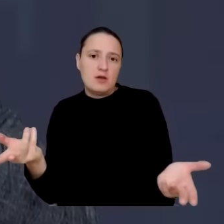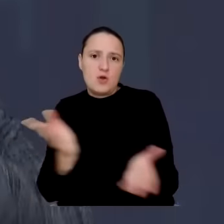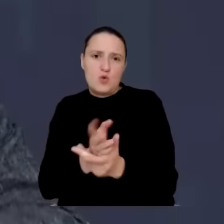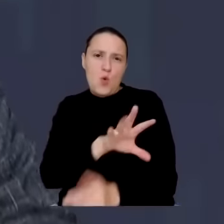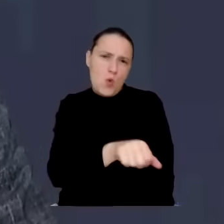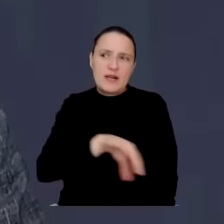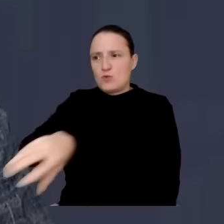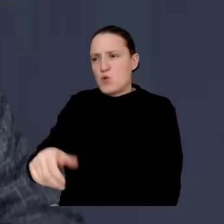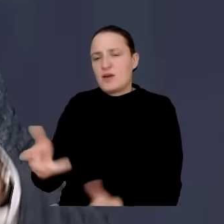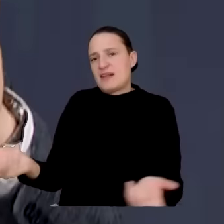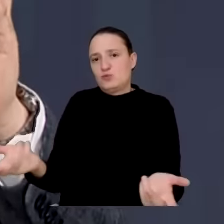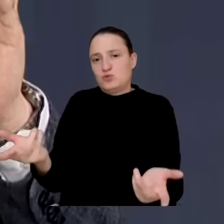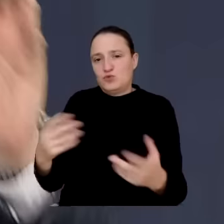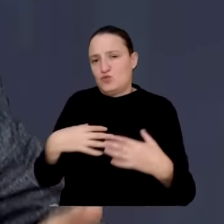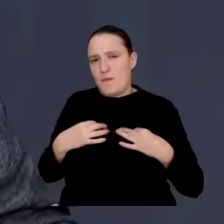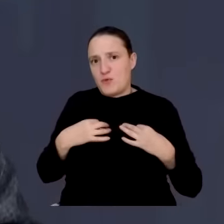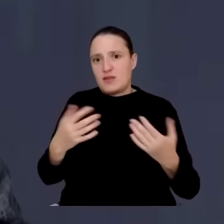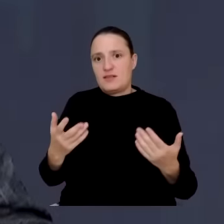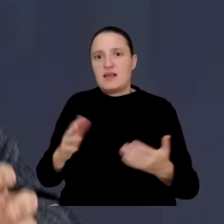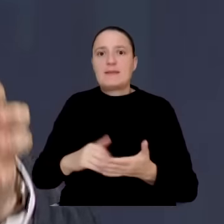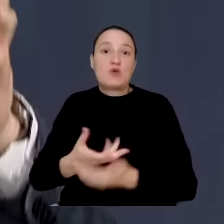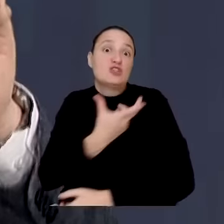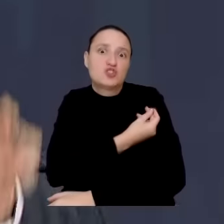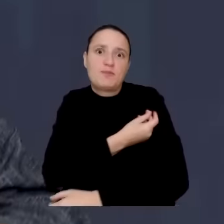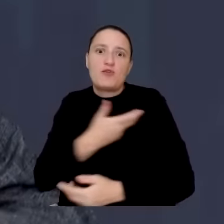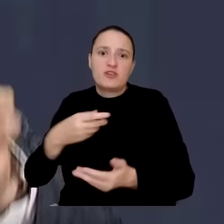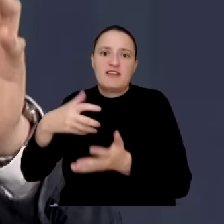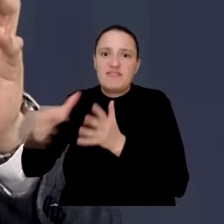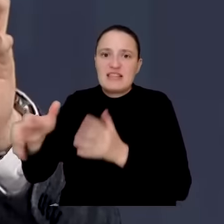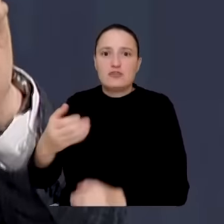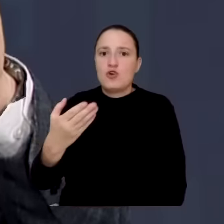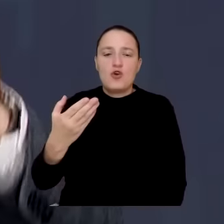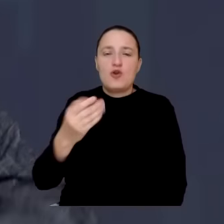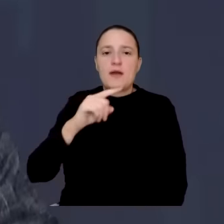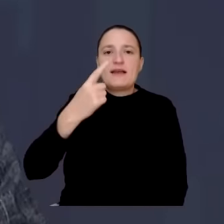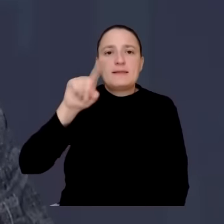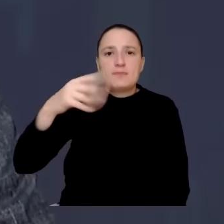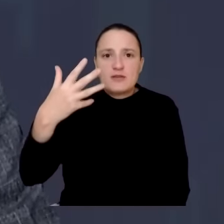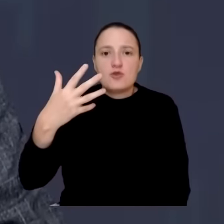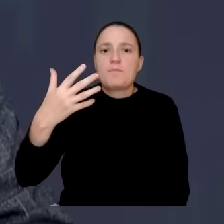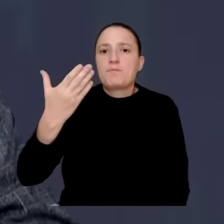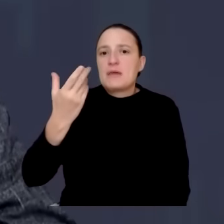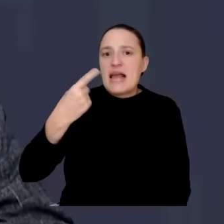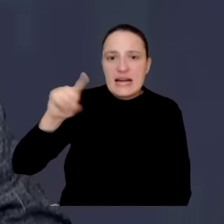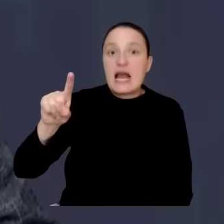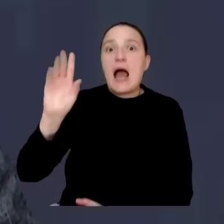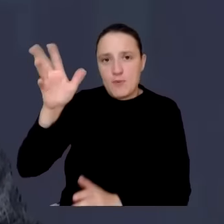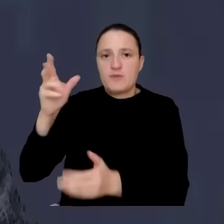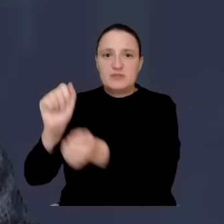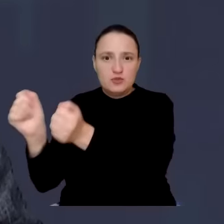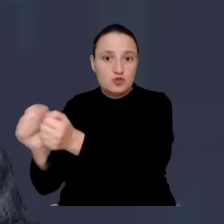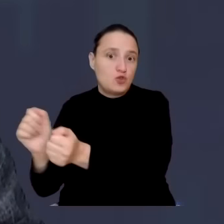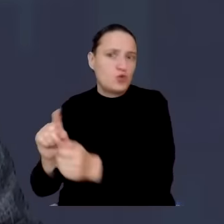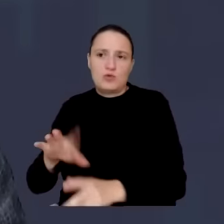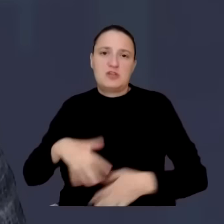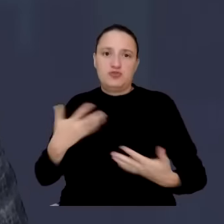Ktoś ukradł miliard że wydano na szczepionki miliard tam półtora miliarda które zostały zutylizowane No to to to nie oburza tak